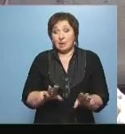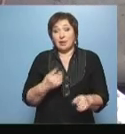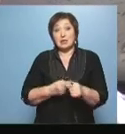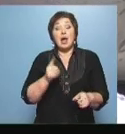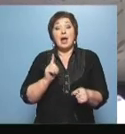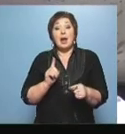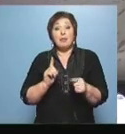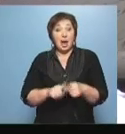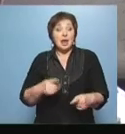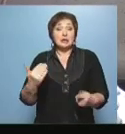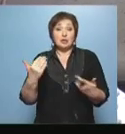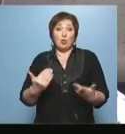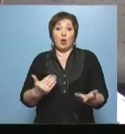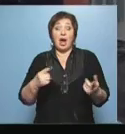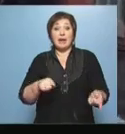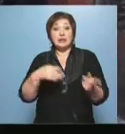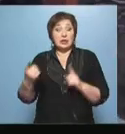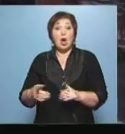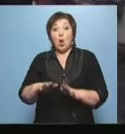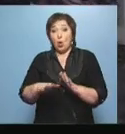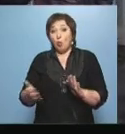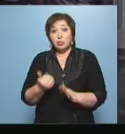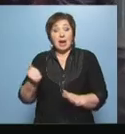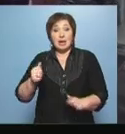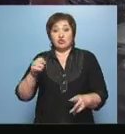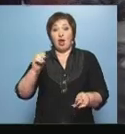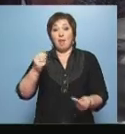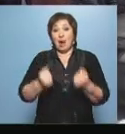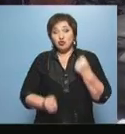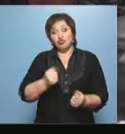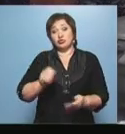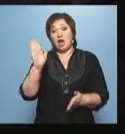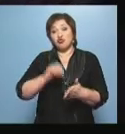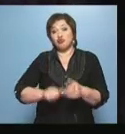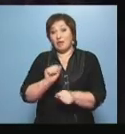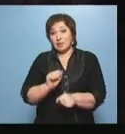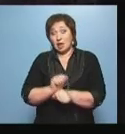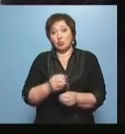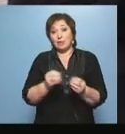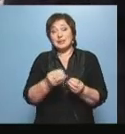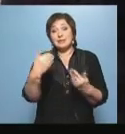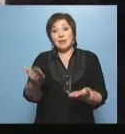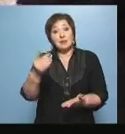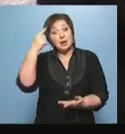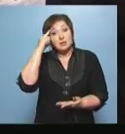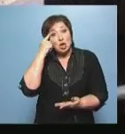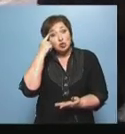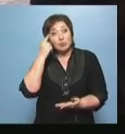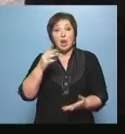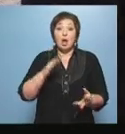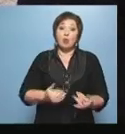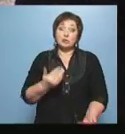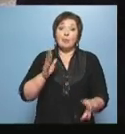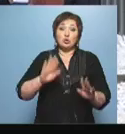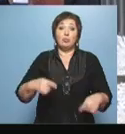отдавать не захотел. В итоге его машину увезли на штрафстоянку, дав последний срок 10 дней на погашение долга. Иначе автомобиль